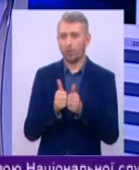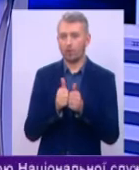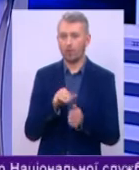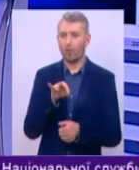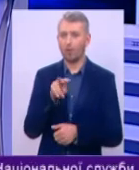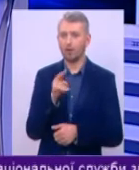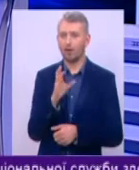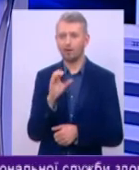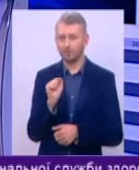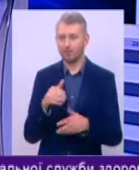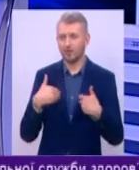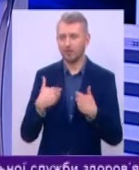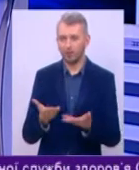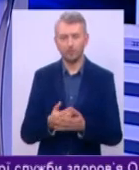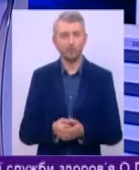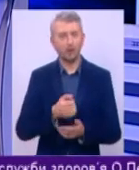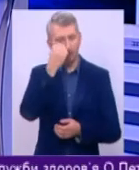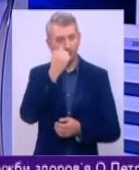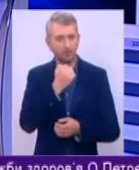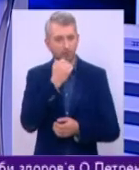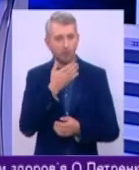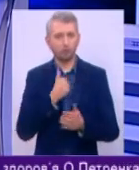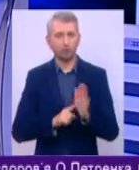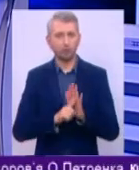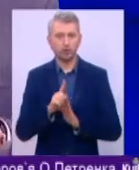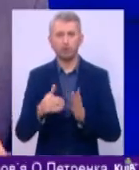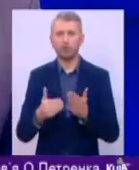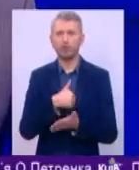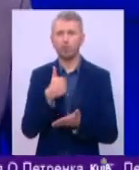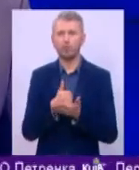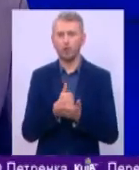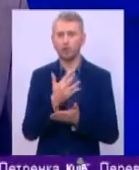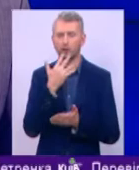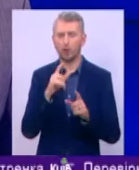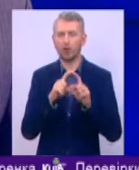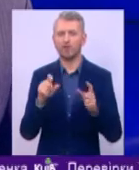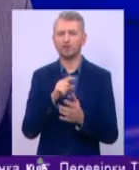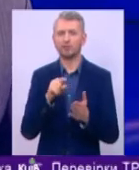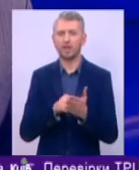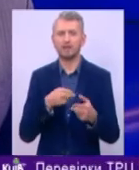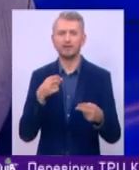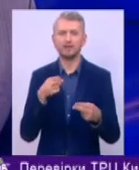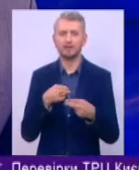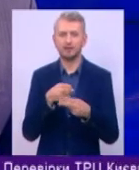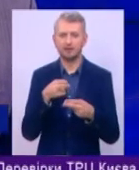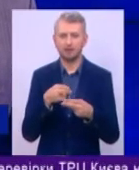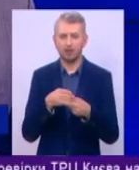Олексо, вітаю, тобі слово. Дякую тобі, Владо. Отже, ми розпочинаємо. Новим головою Національного агентства з питанням